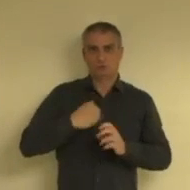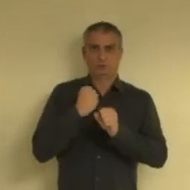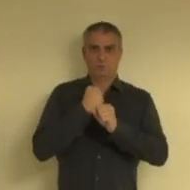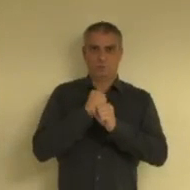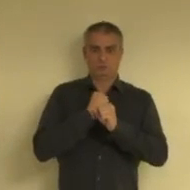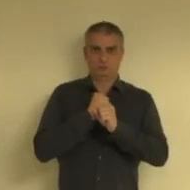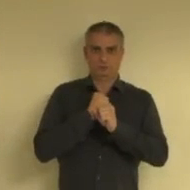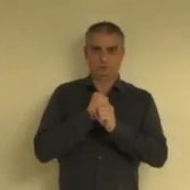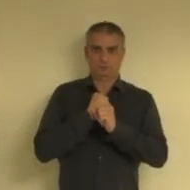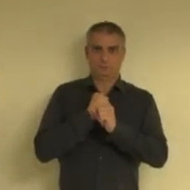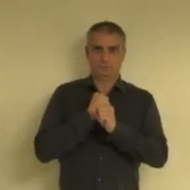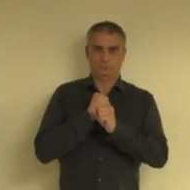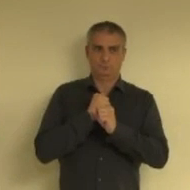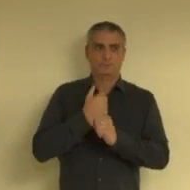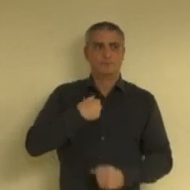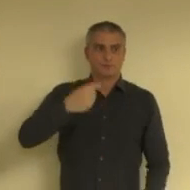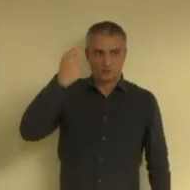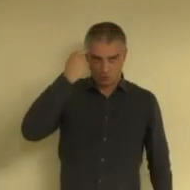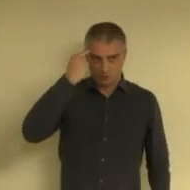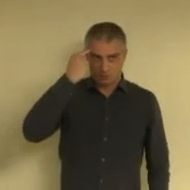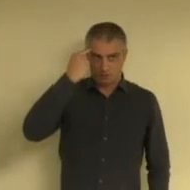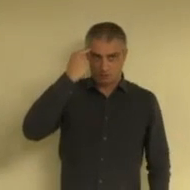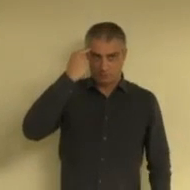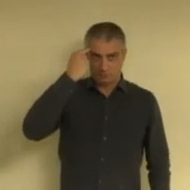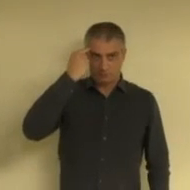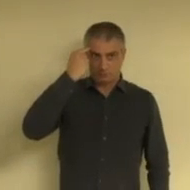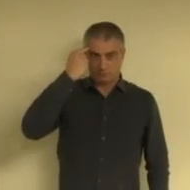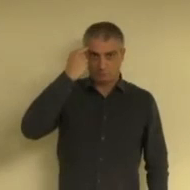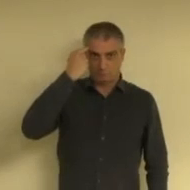לעשות. אני יודע